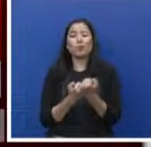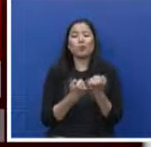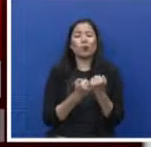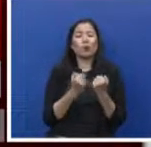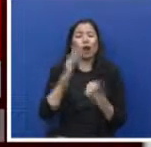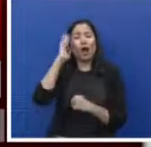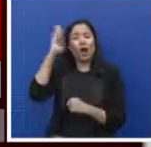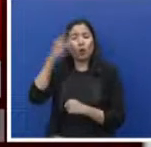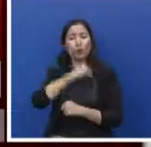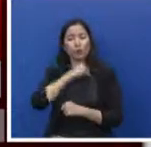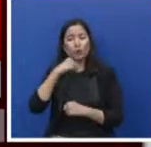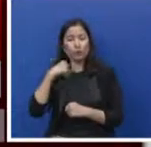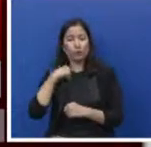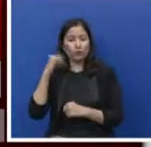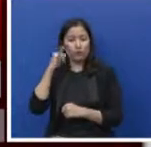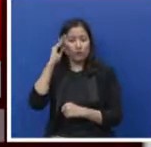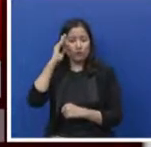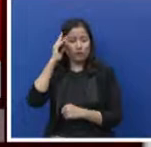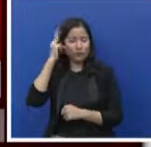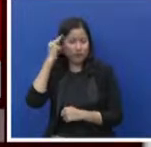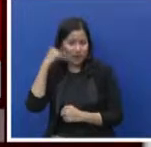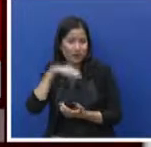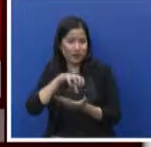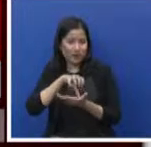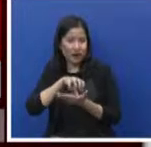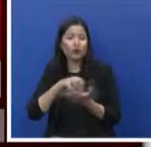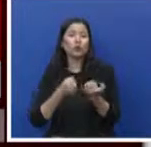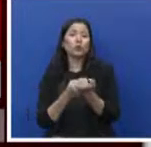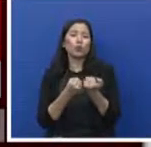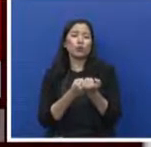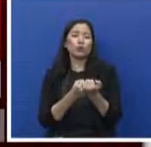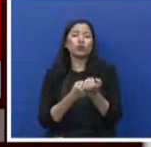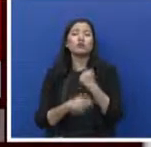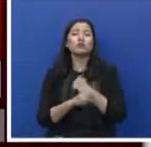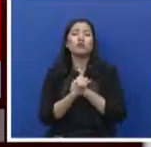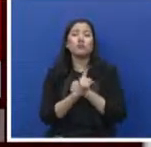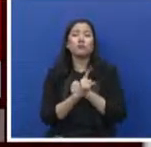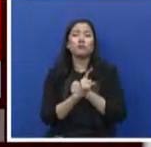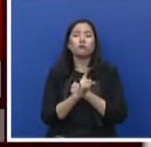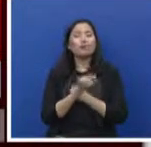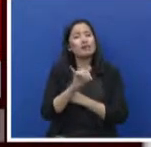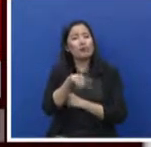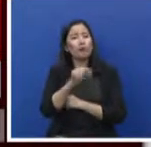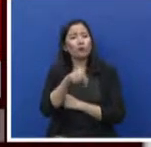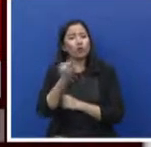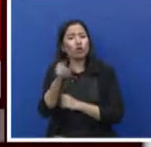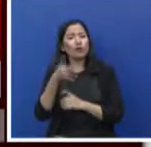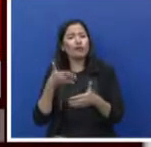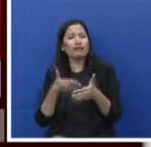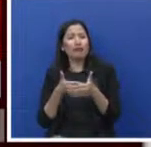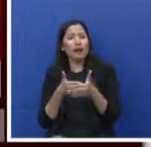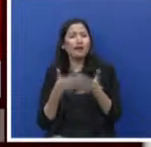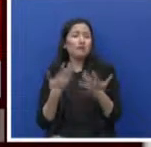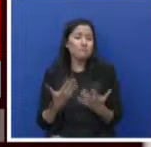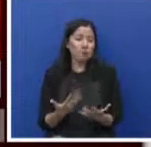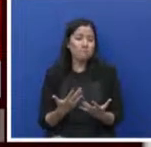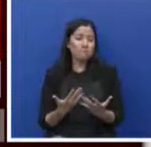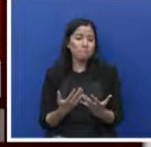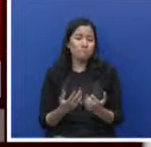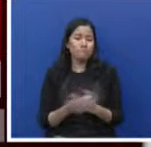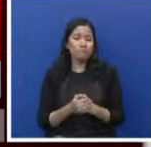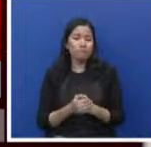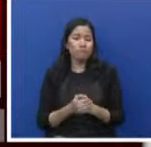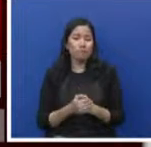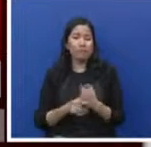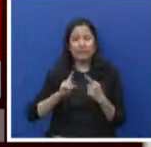maupun pemerintah daerah untuk menjalankan program vaksinasi ini. Karena memang benar Mbak, salah satu tantangan terbesar adalah bagaimana supaya